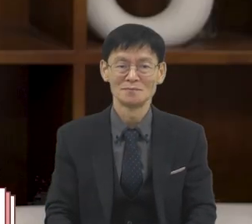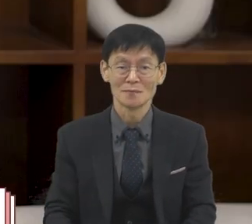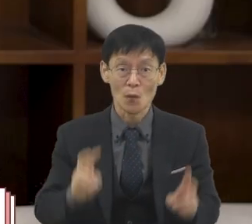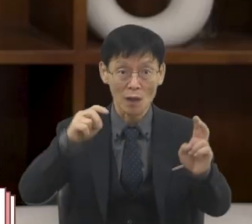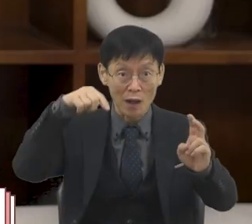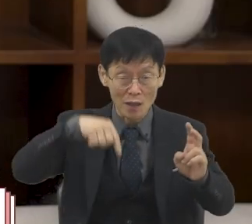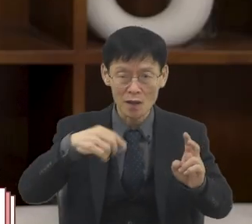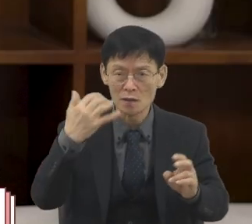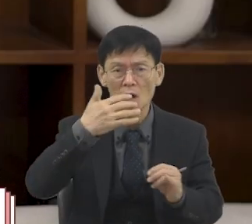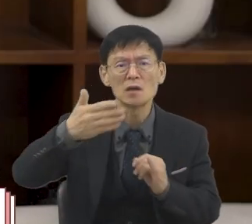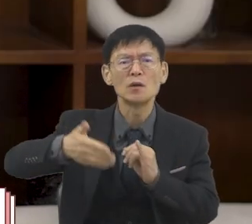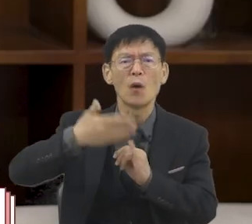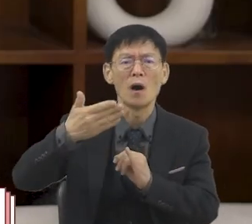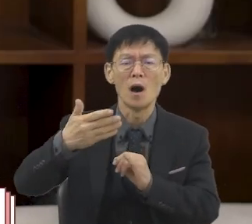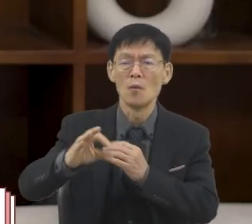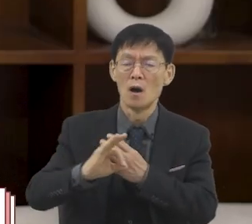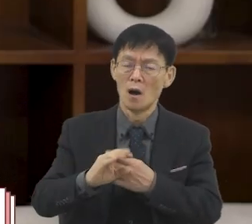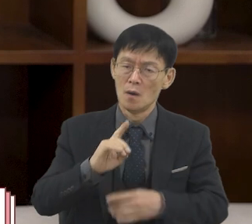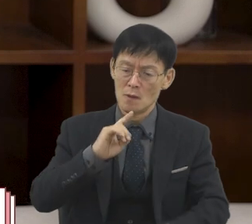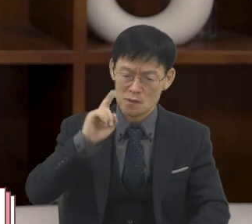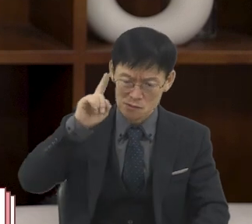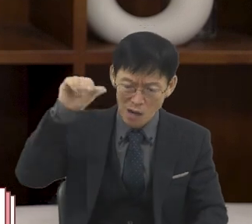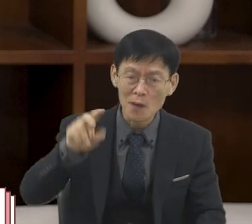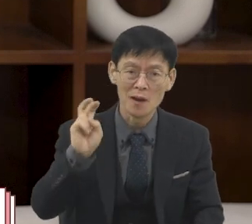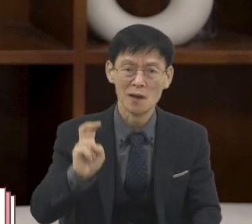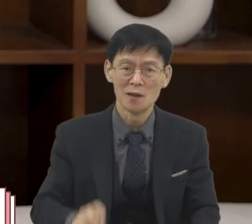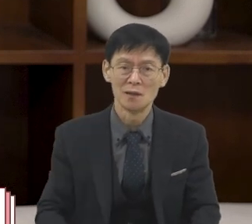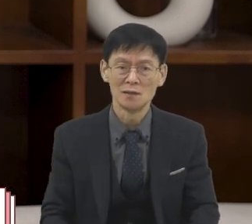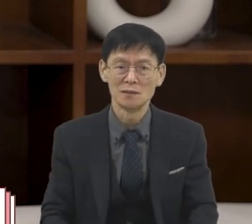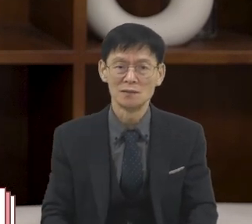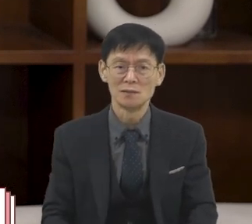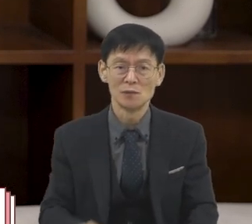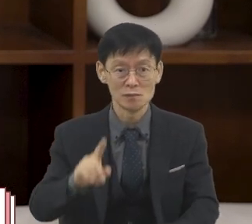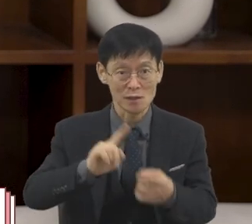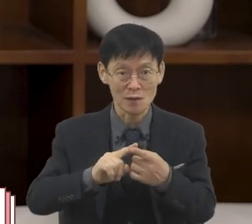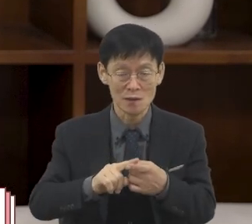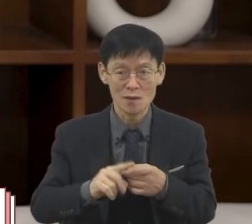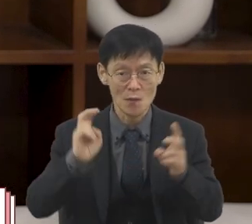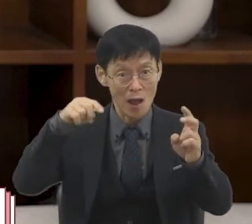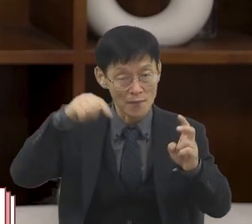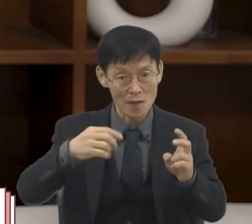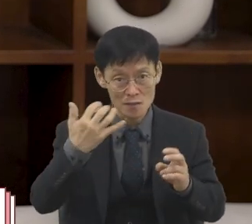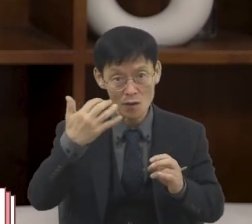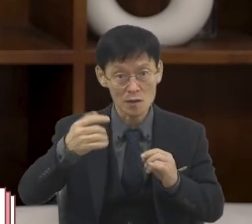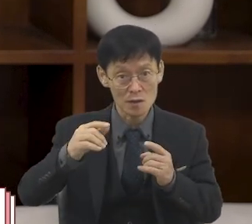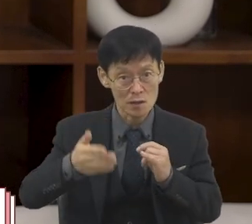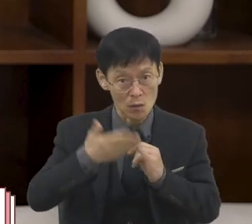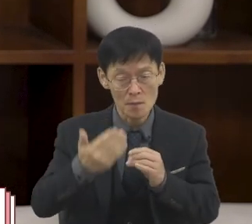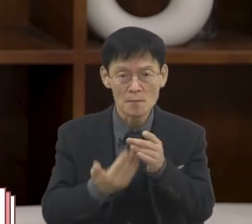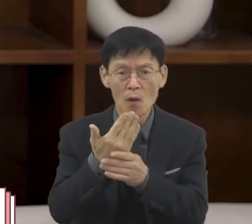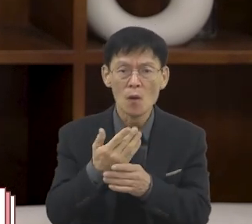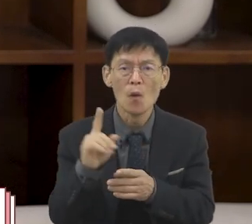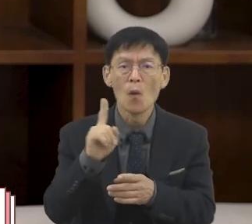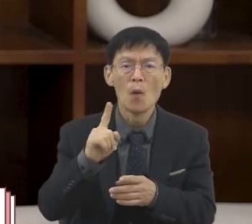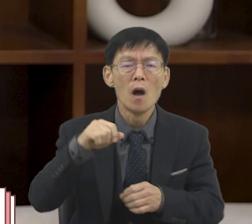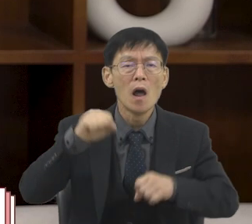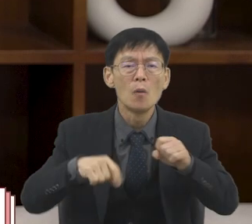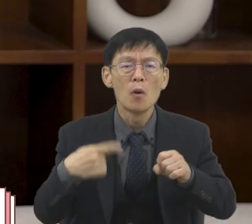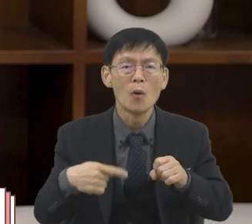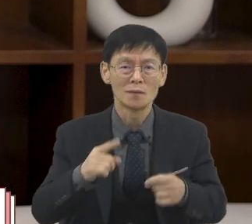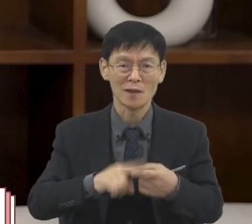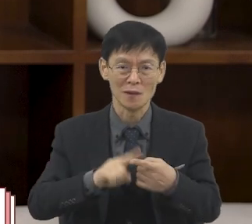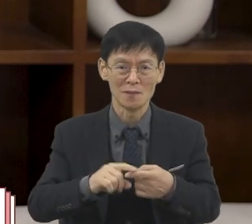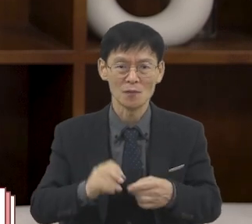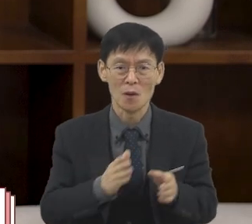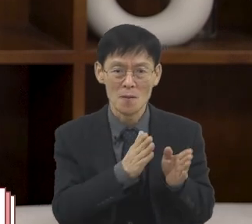특히 직장에서 성희롱을 당한다면 얼마나 힘들까요? 오늘은 직장 내 성희롱이 발생했을 때 어떻게 해야